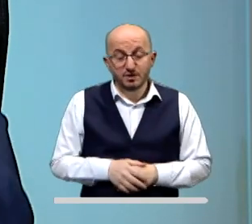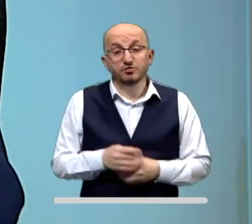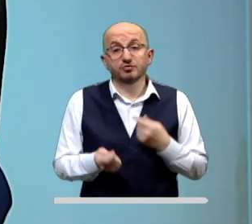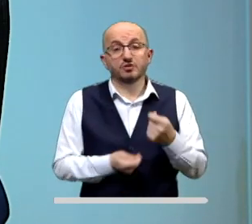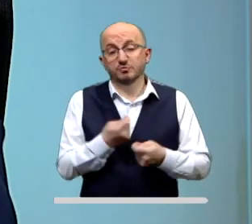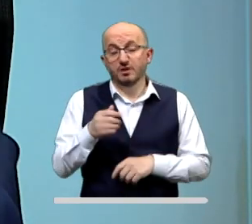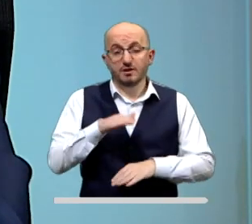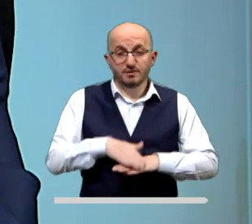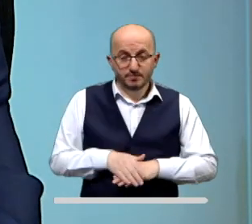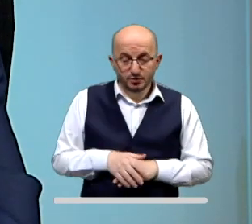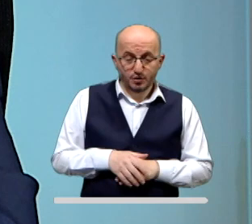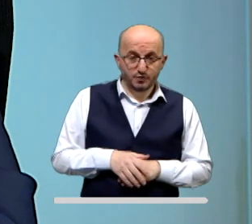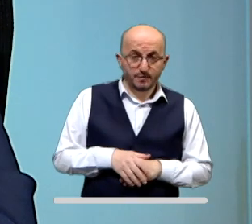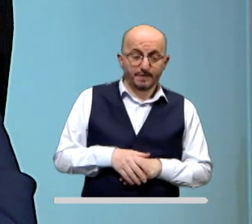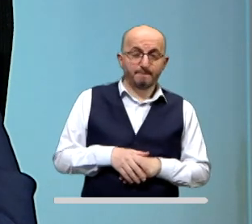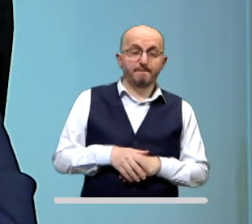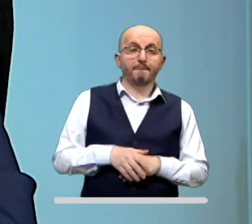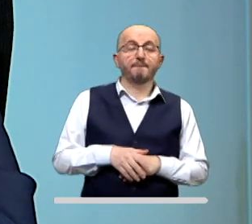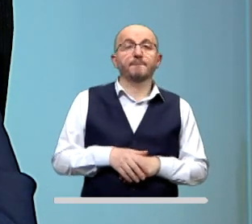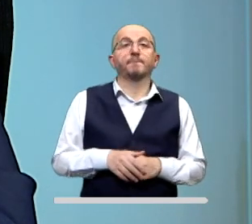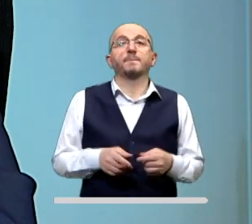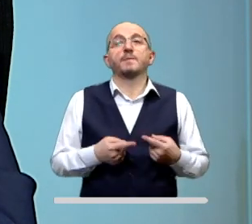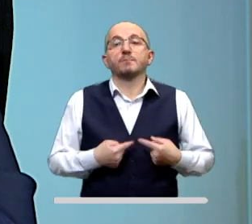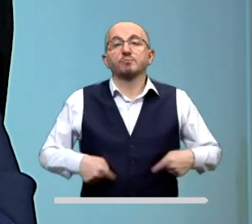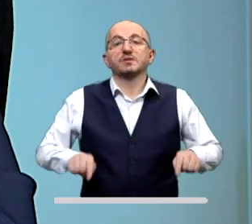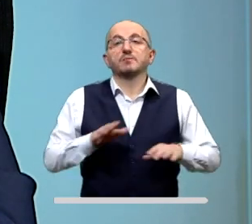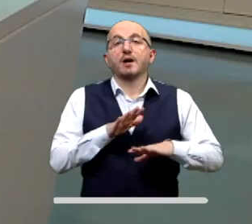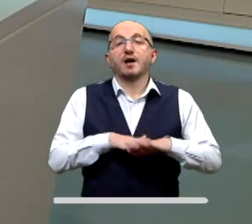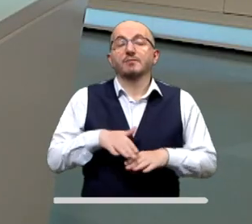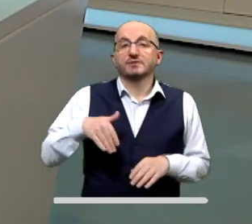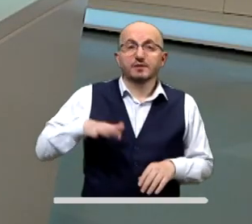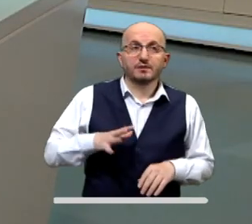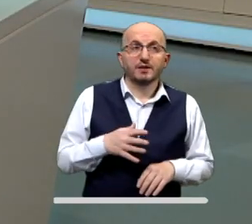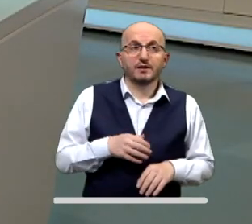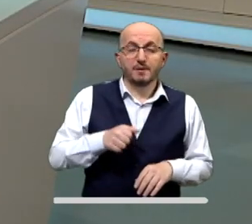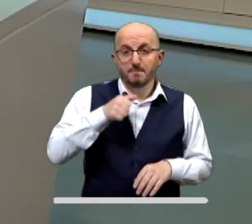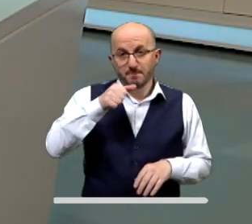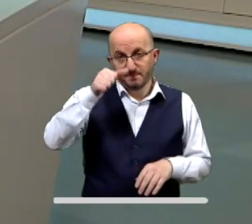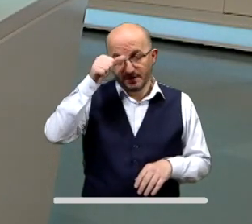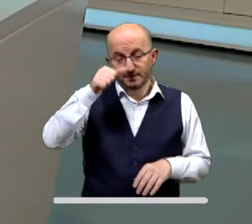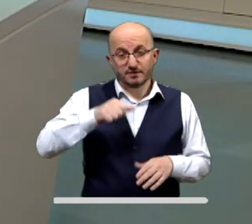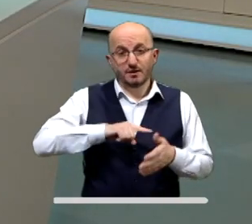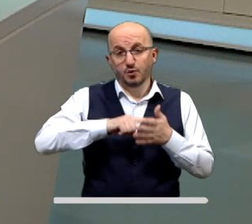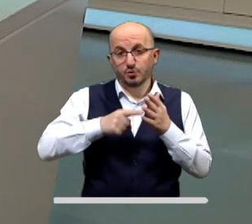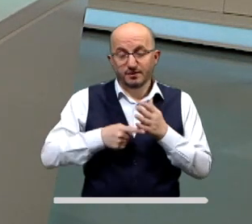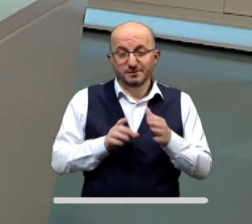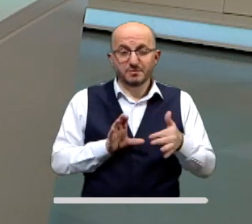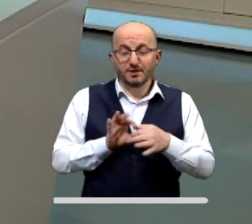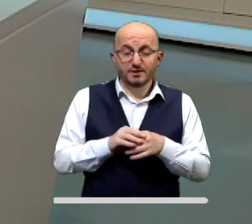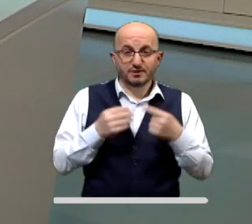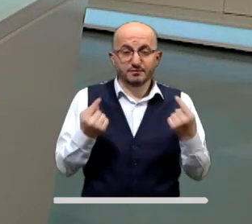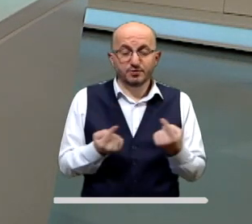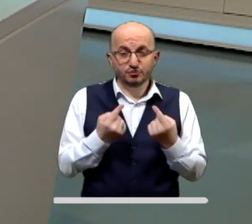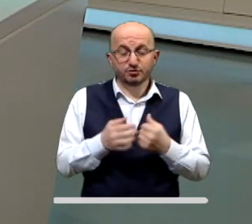çalışmalar yapılıyor Bu bizim elimizde değil değil mi hocam bu Suudi Arabistan yönetimiyle alakalıdır yani